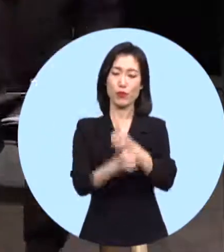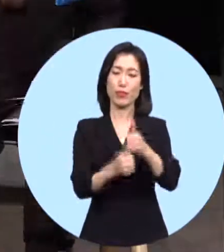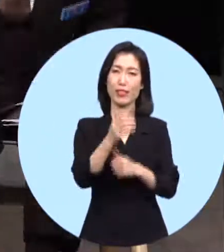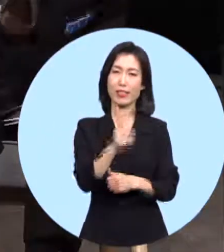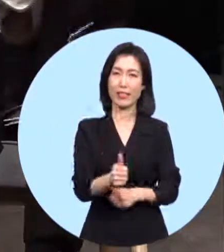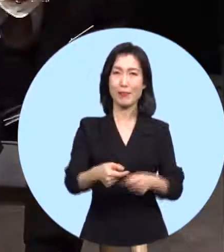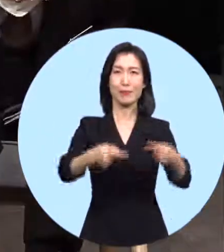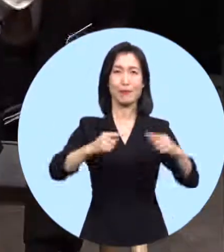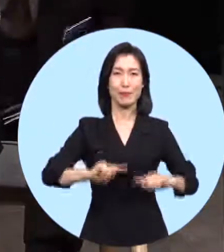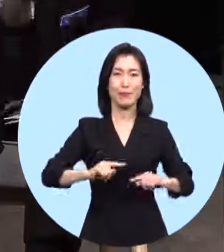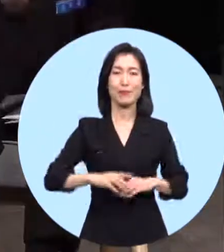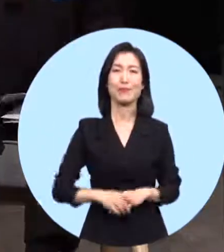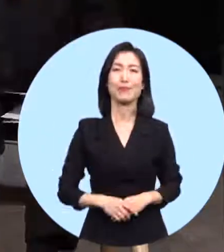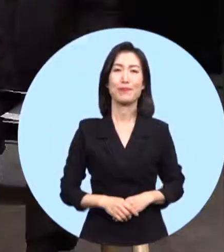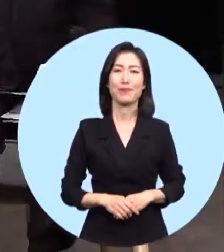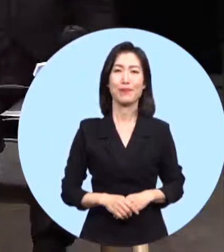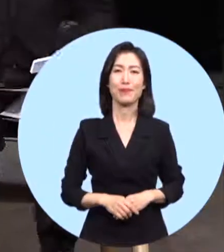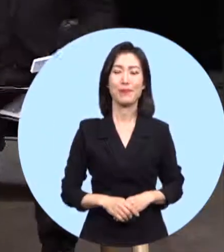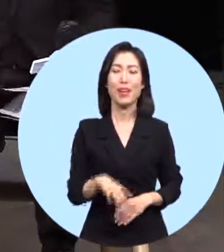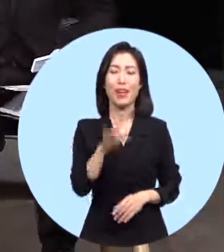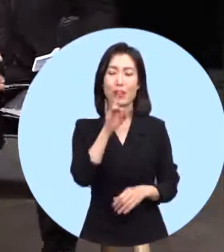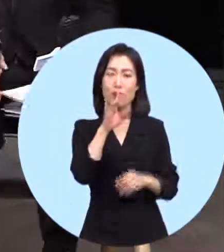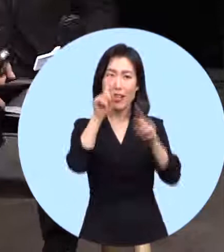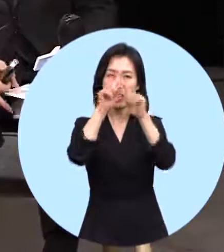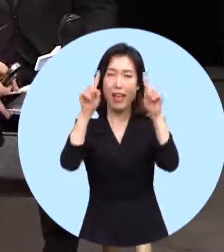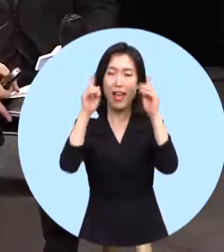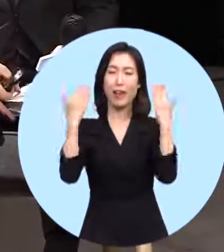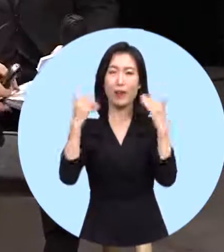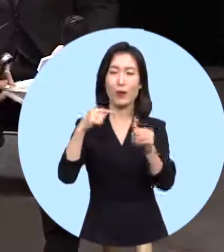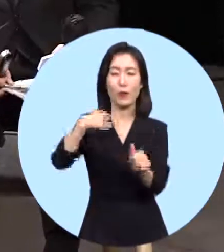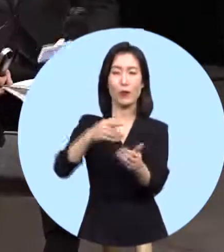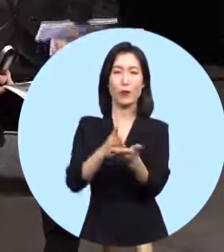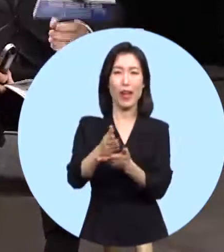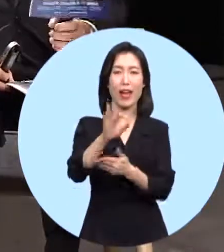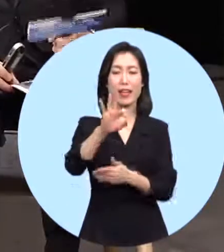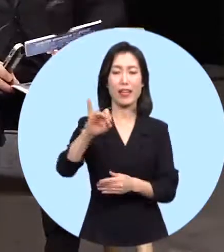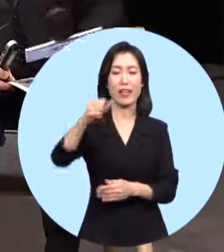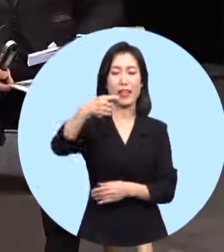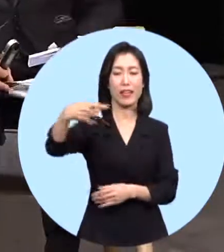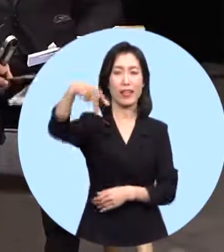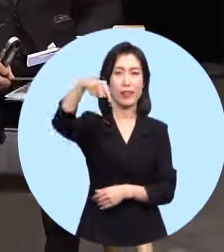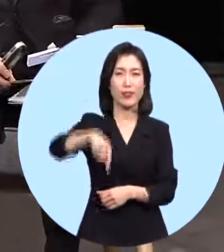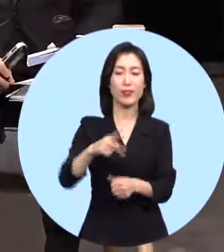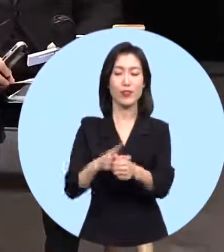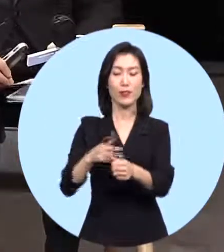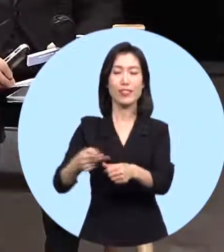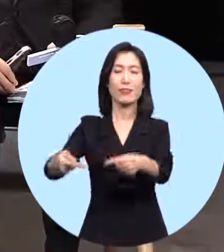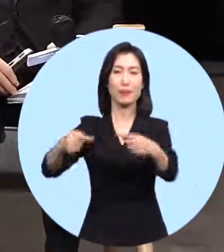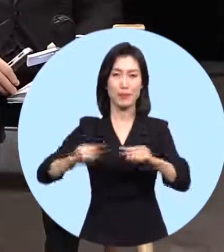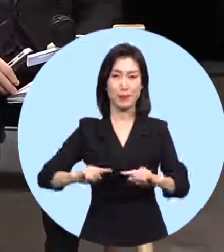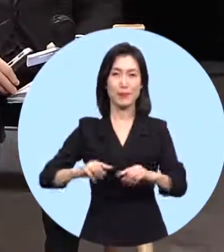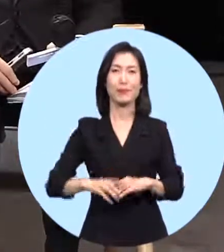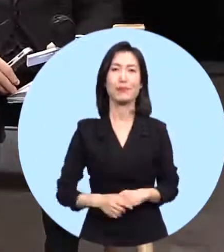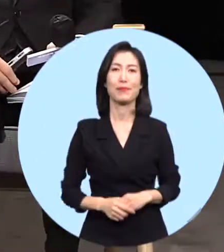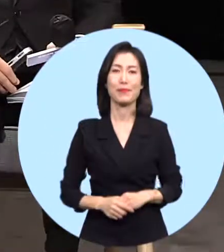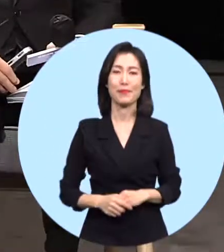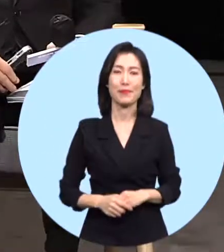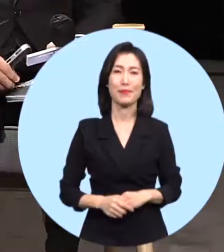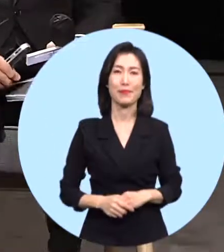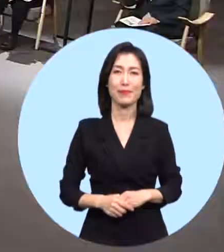참석하셨습니다. 네, 반갑습니다. 중앙대학교 교육학과 이희수 교수님 참석하셨습니다. 네,